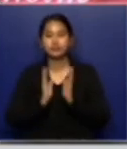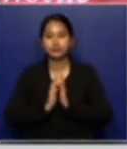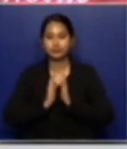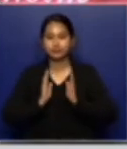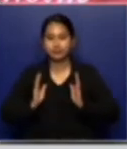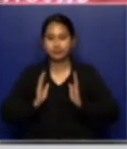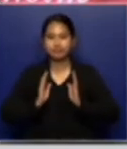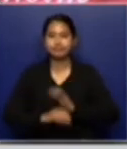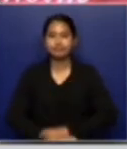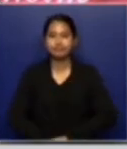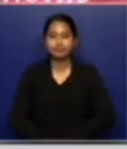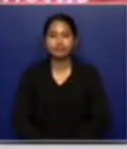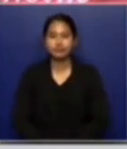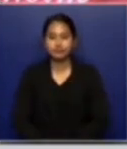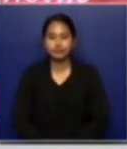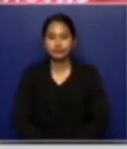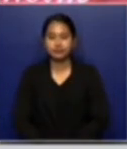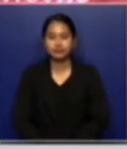ณค่ะ